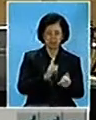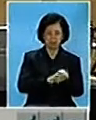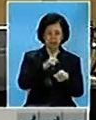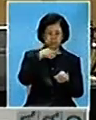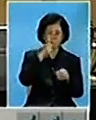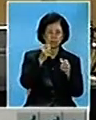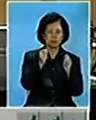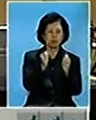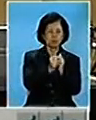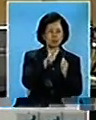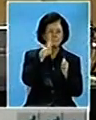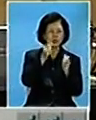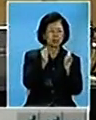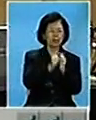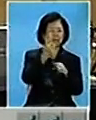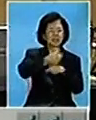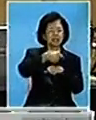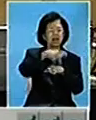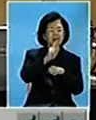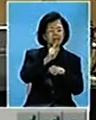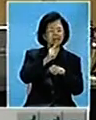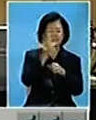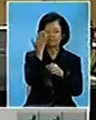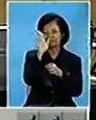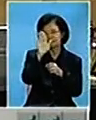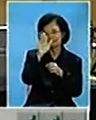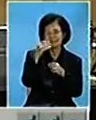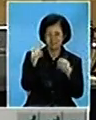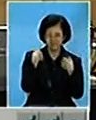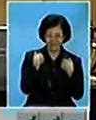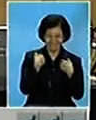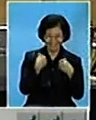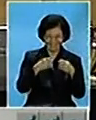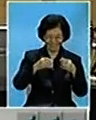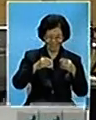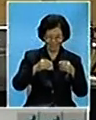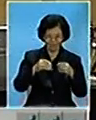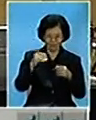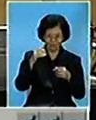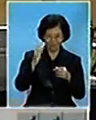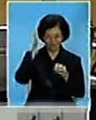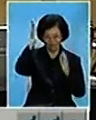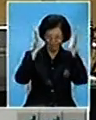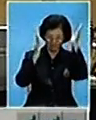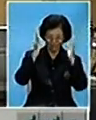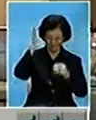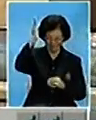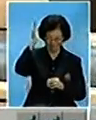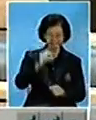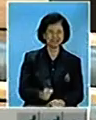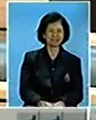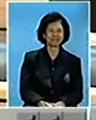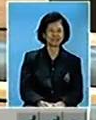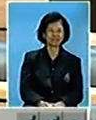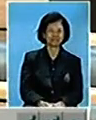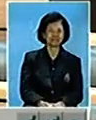พูดกับประธานนะครับผมไม่อยากให้หันไปอีกฝั่งเดี๋ยวก็เกิดการประท้วงกันอีกนะครับ นี่ท่านประธานท่านประธานผมหันไปข้างหน้าต